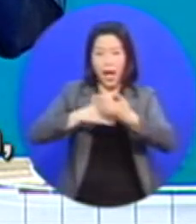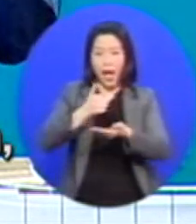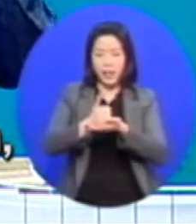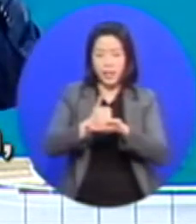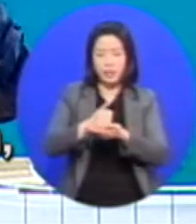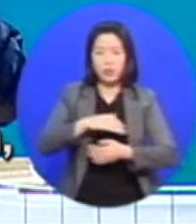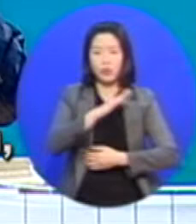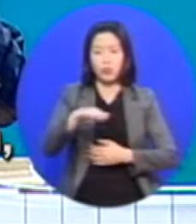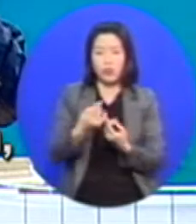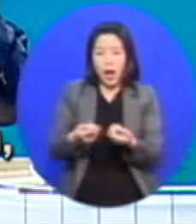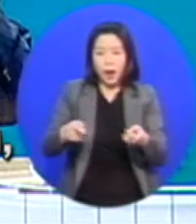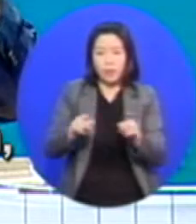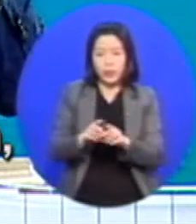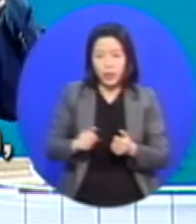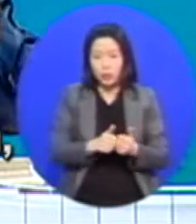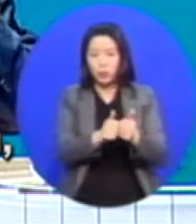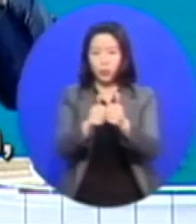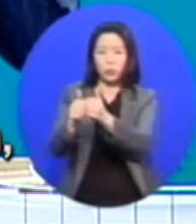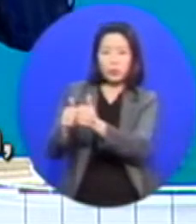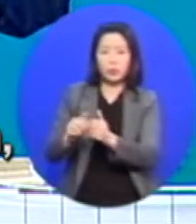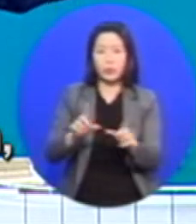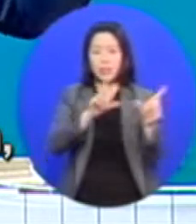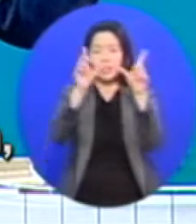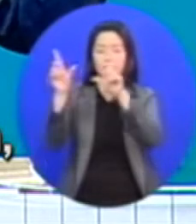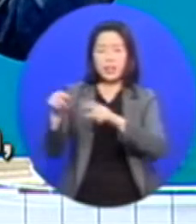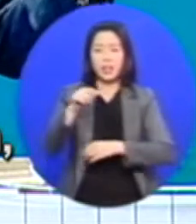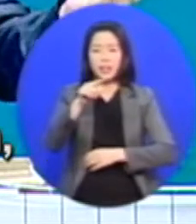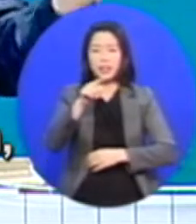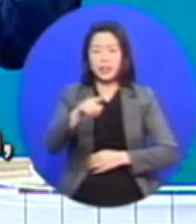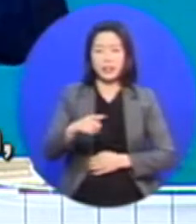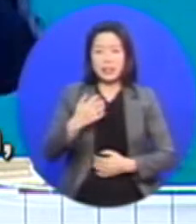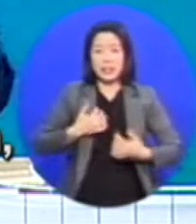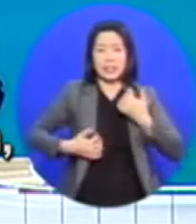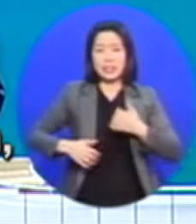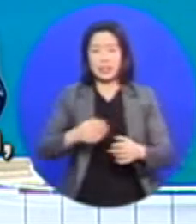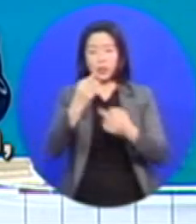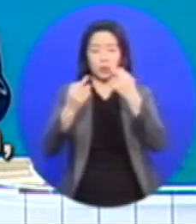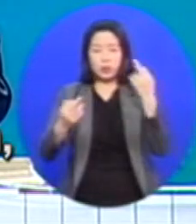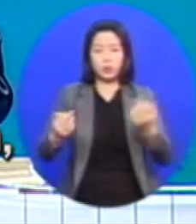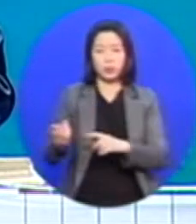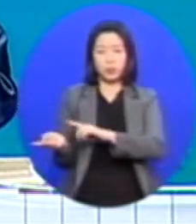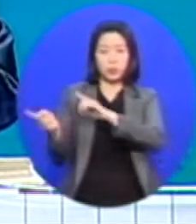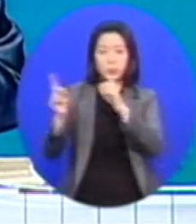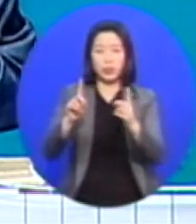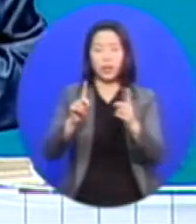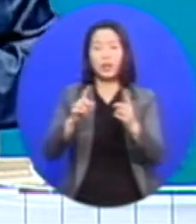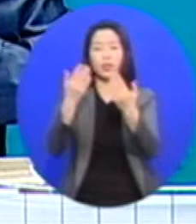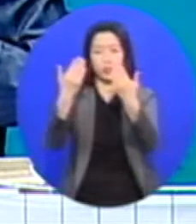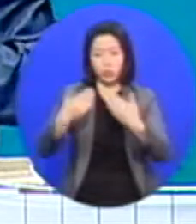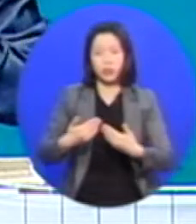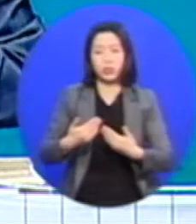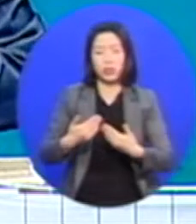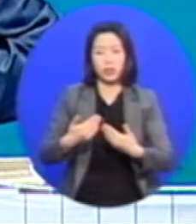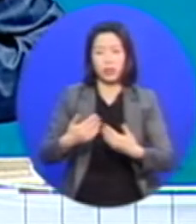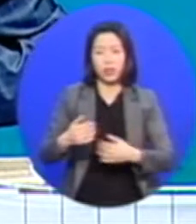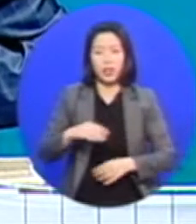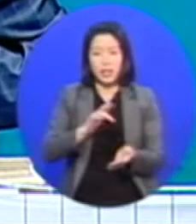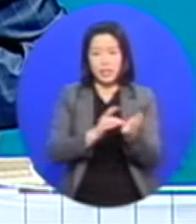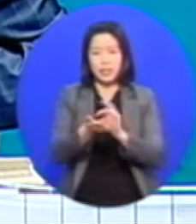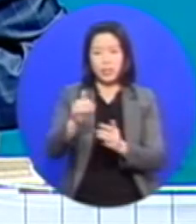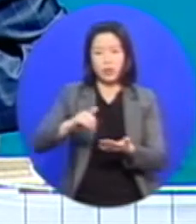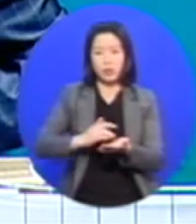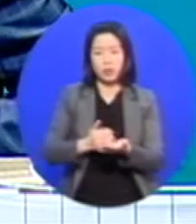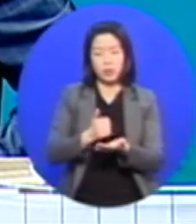동행하며 사는 바로 그 에덴동산의 축복을 회복하게 해주실 거에요 예수님 우리 마음에